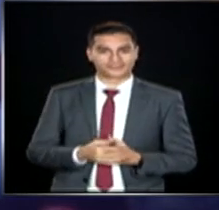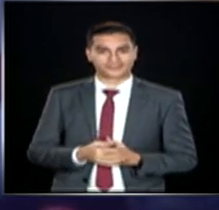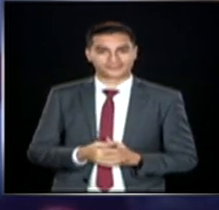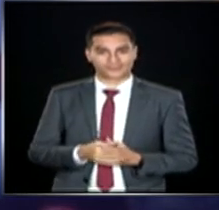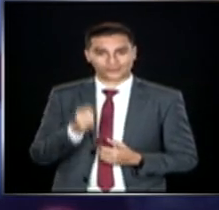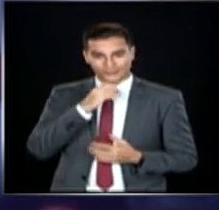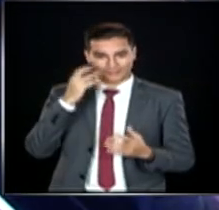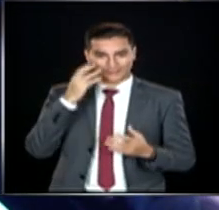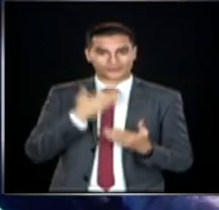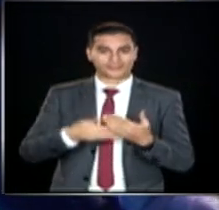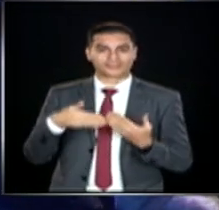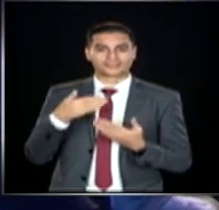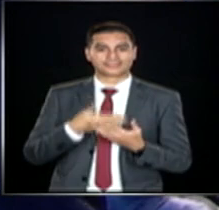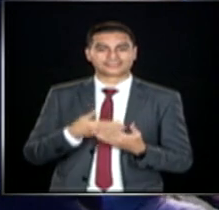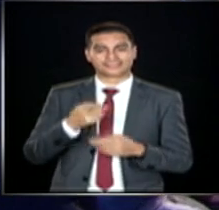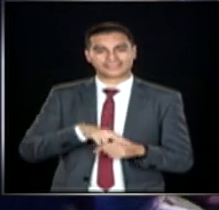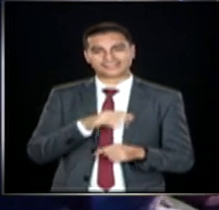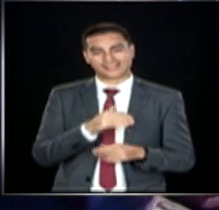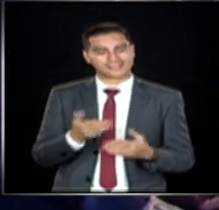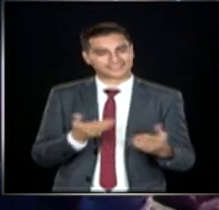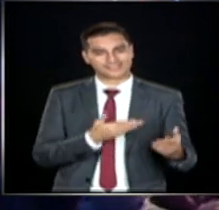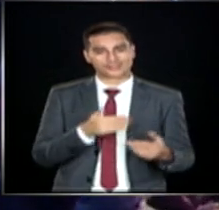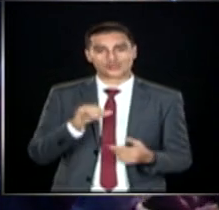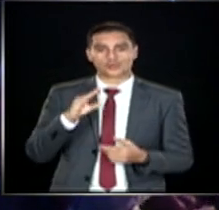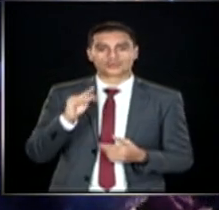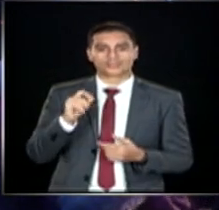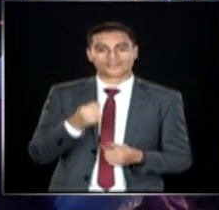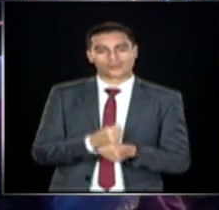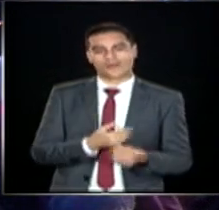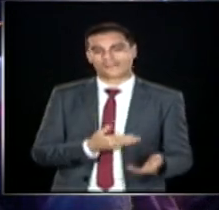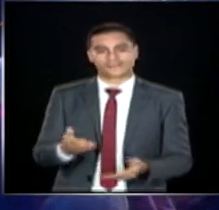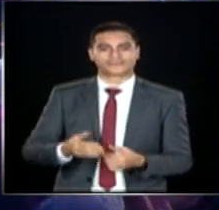اسمع أغنية وارجع لنا تاني. تعالى يا يوسف مكاني.